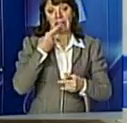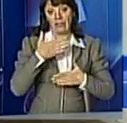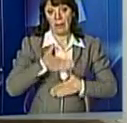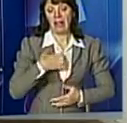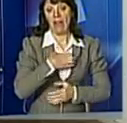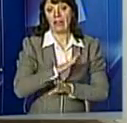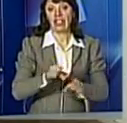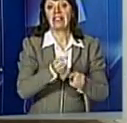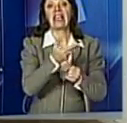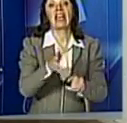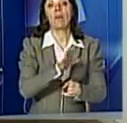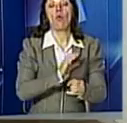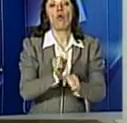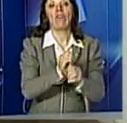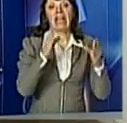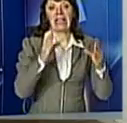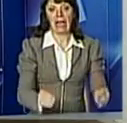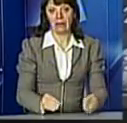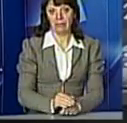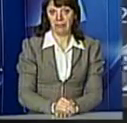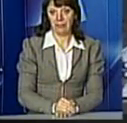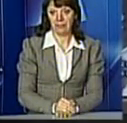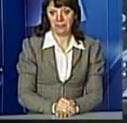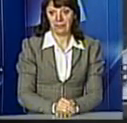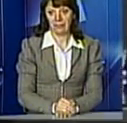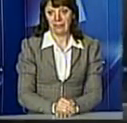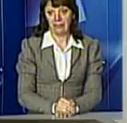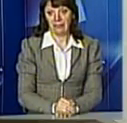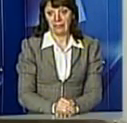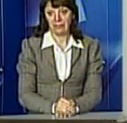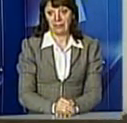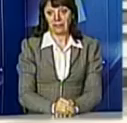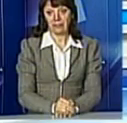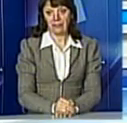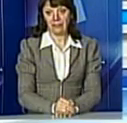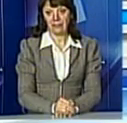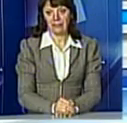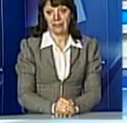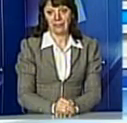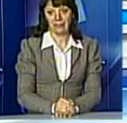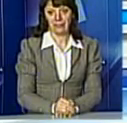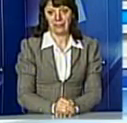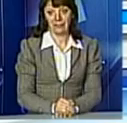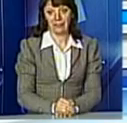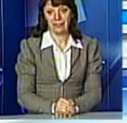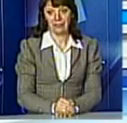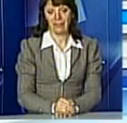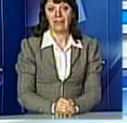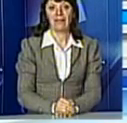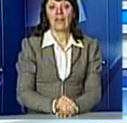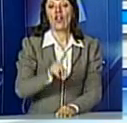і неважливо скільки було вихідних Ольга тимуляк Сергій медведв новини все